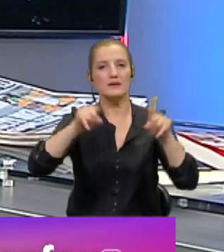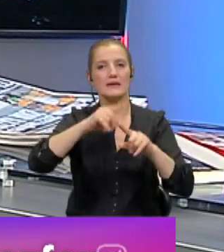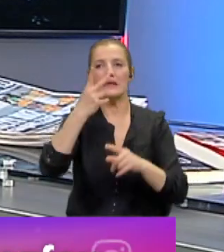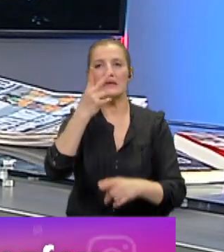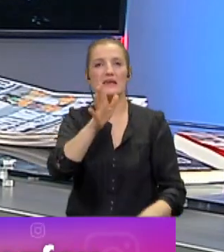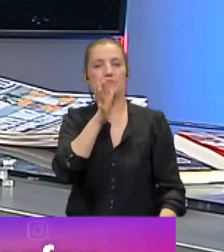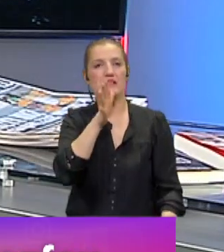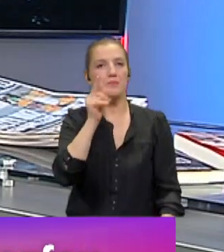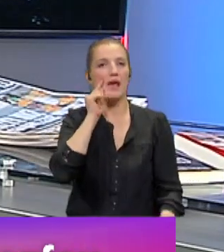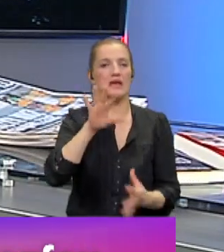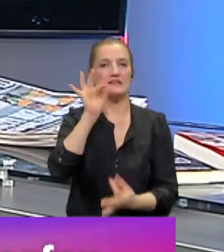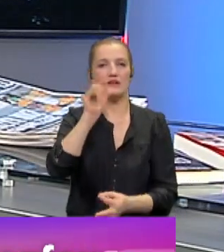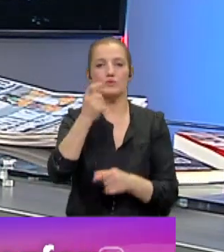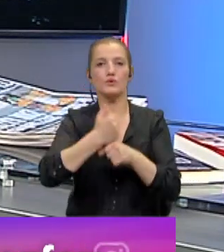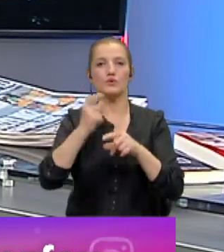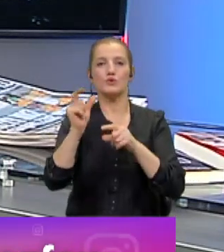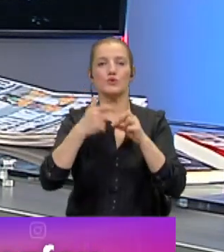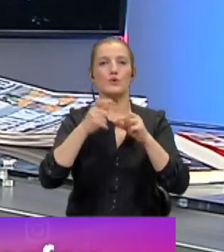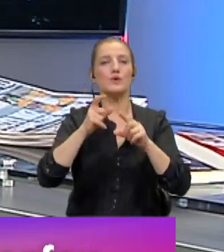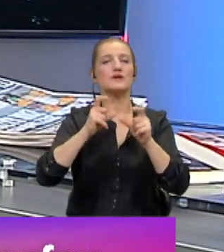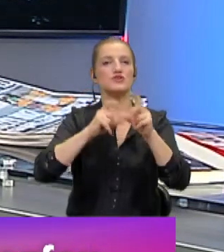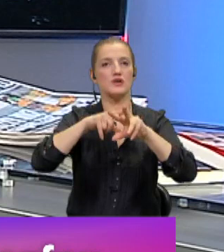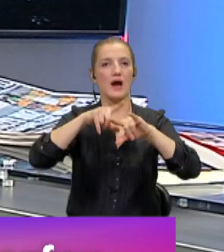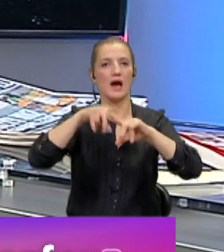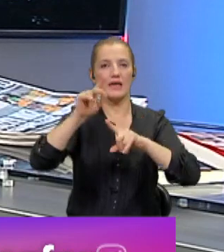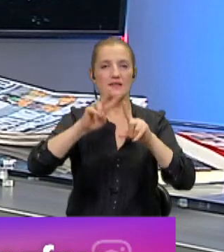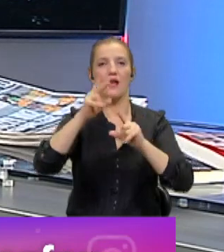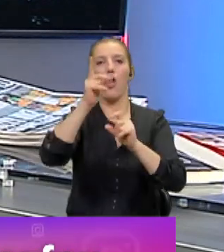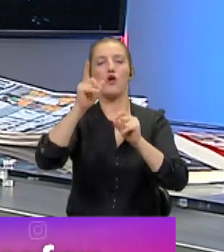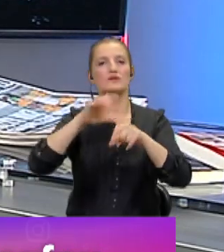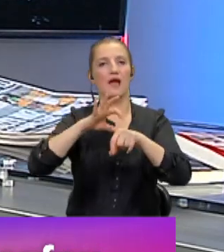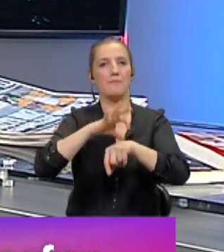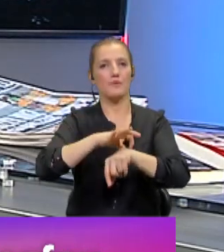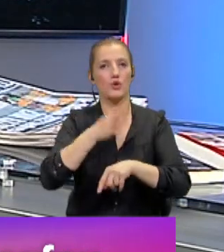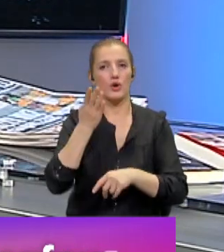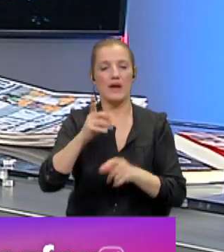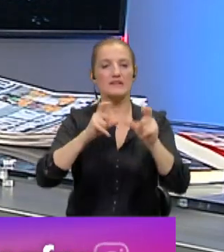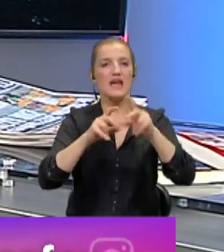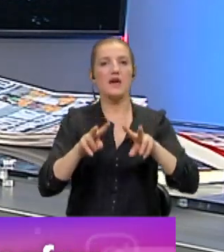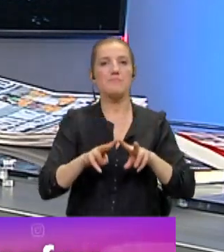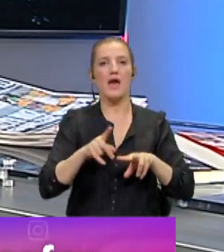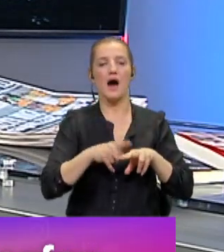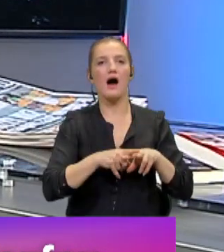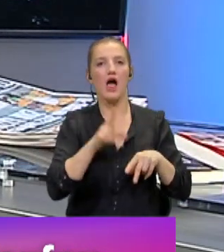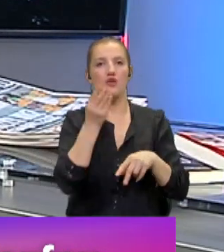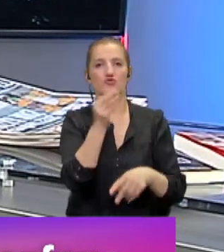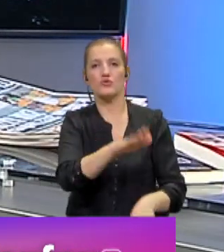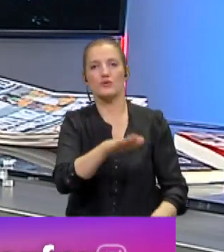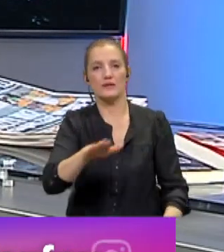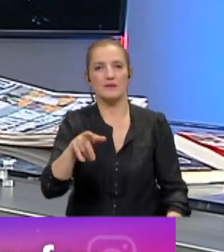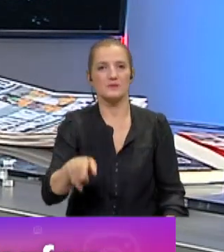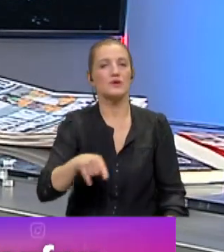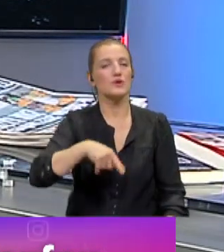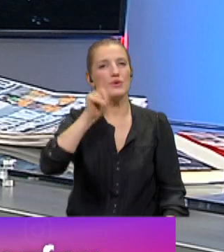iki bilim insanı Uğur Şahin Özlem süreci şimdi Semih halı çocuklarımı sürekli gündemde tuttuğumuz